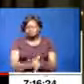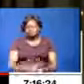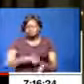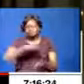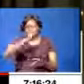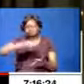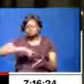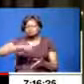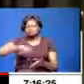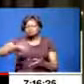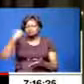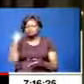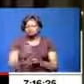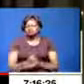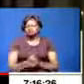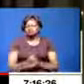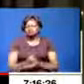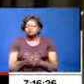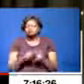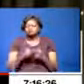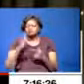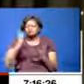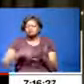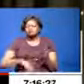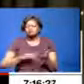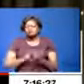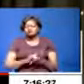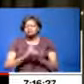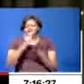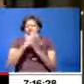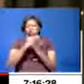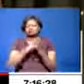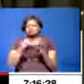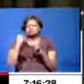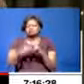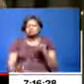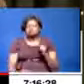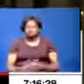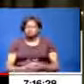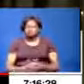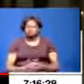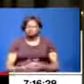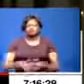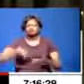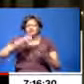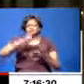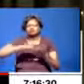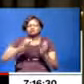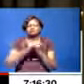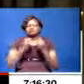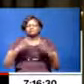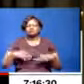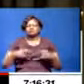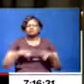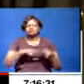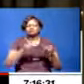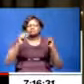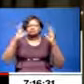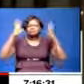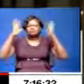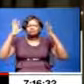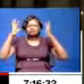kwa maofisi, tukasema manifesto ya mwaka huu tunaandika na wananchi.